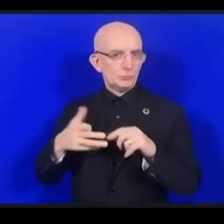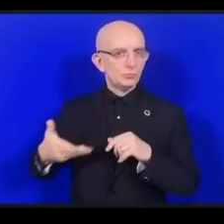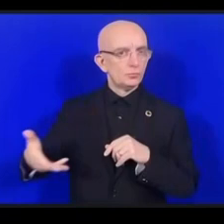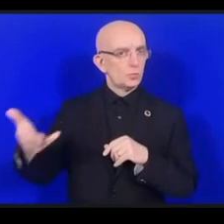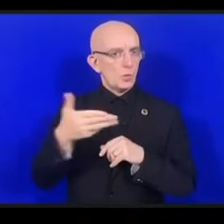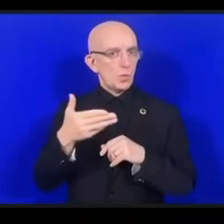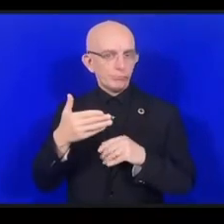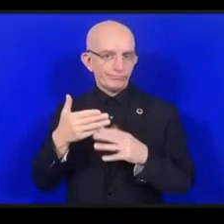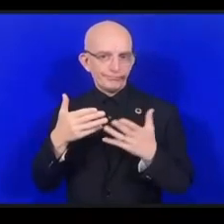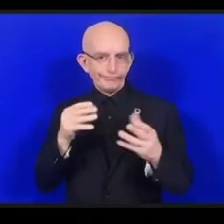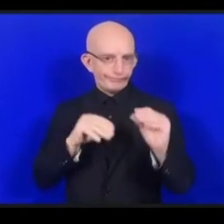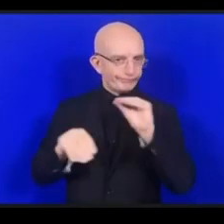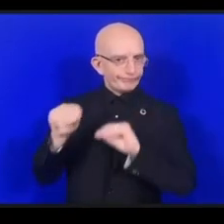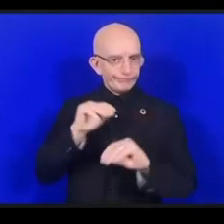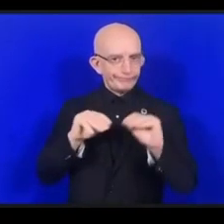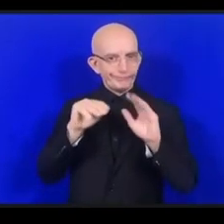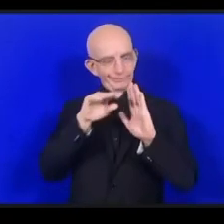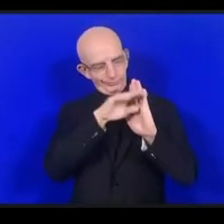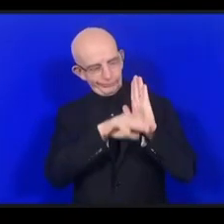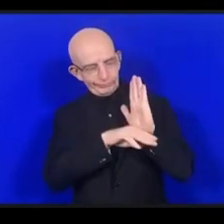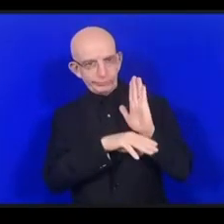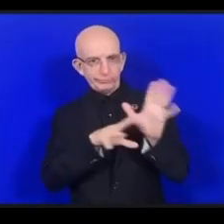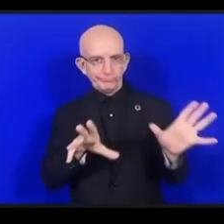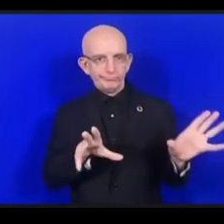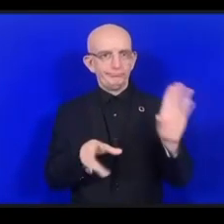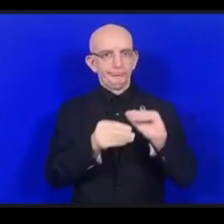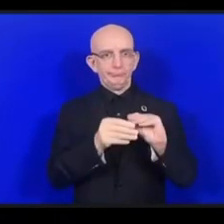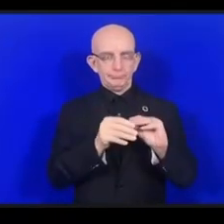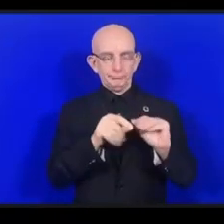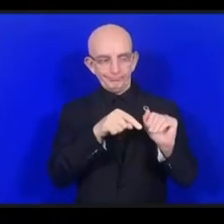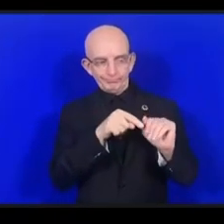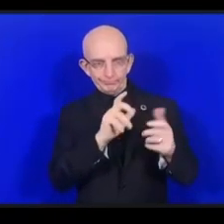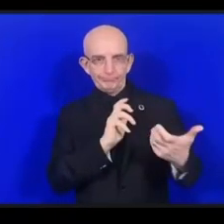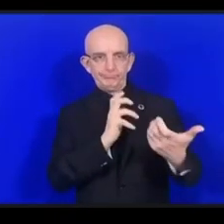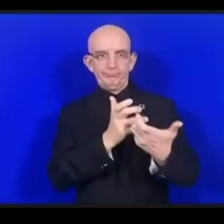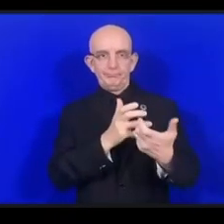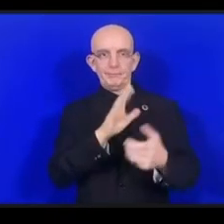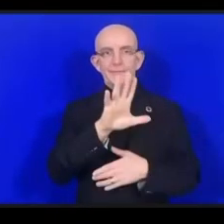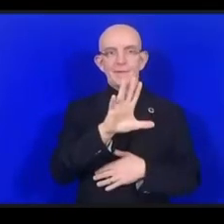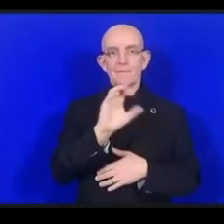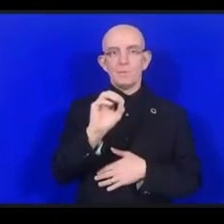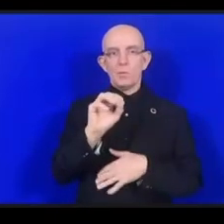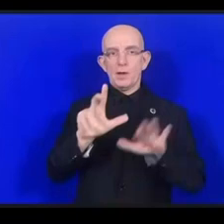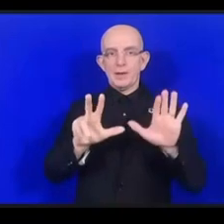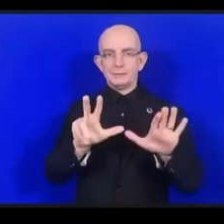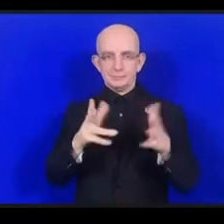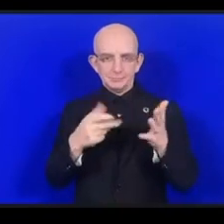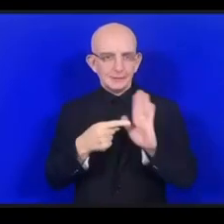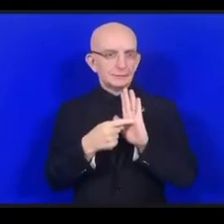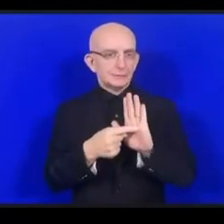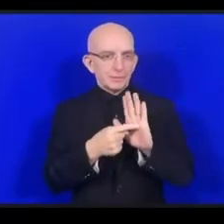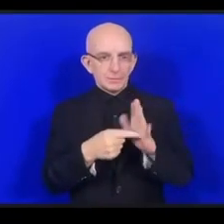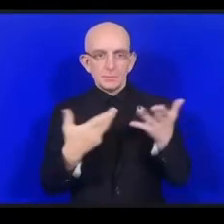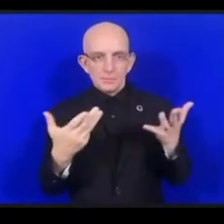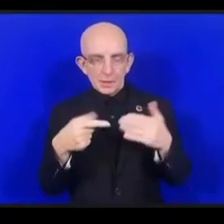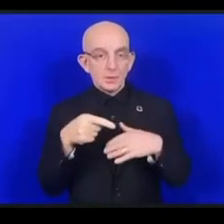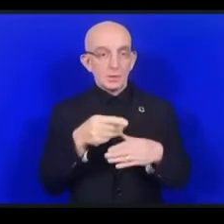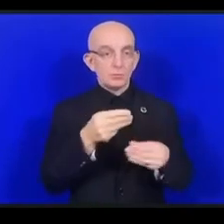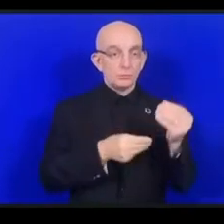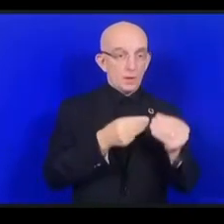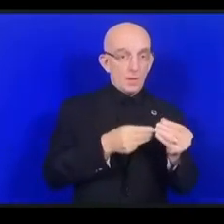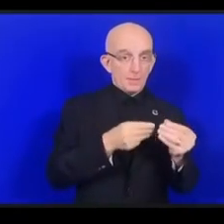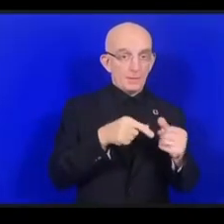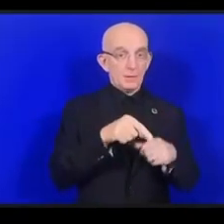在软件开发当中的满足这个需求，如果教育工作者也能够在创建教育资源的时候，在第一时